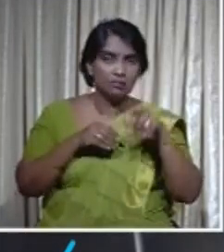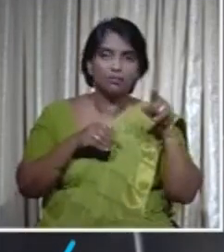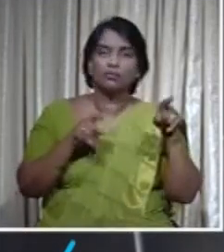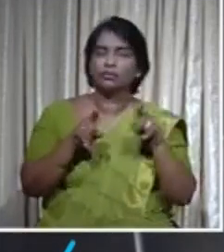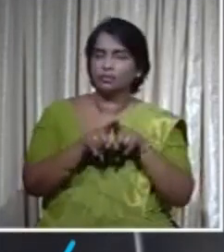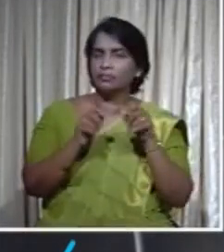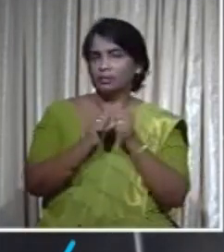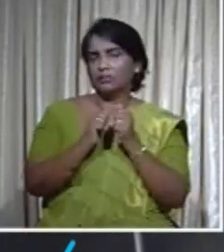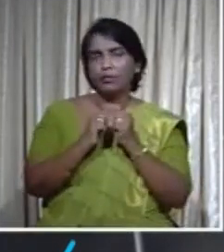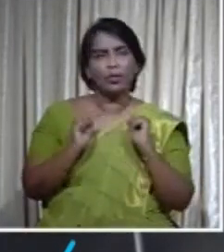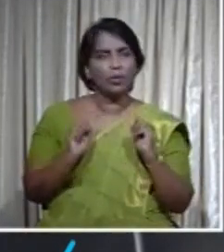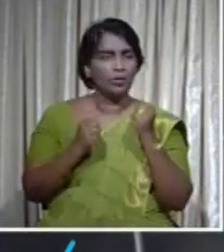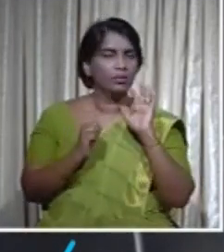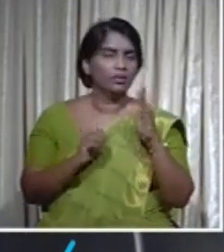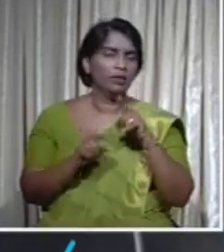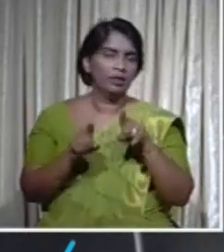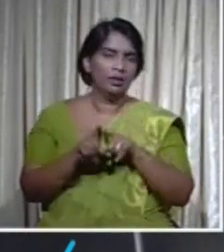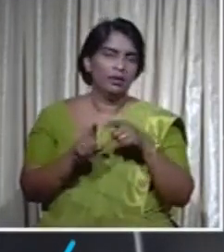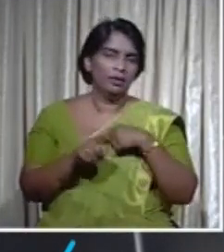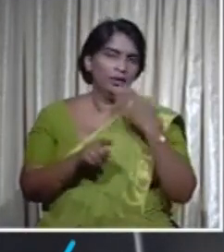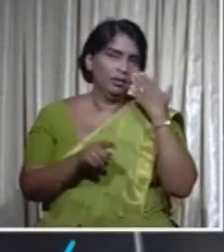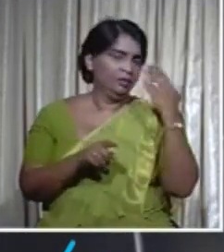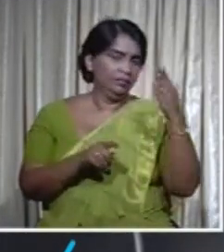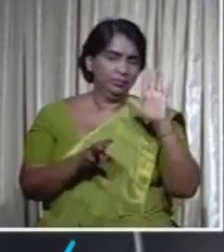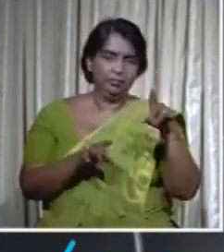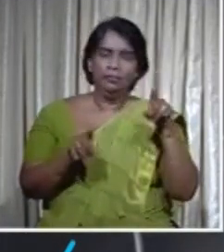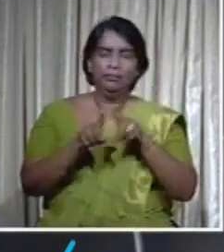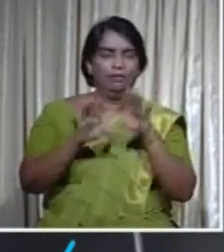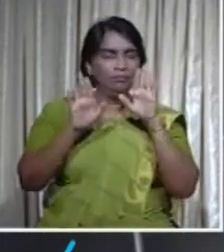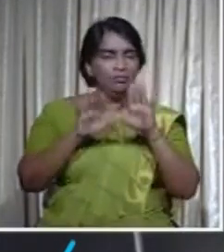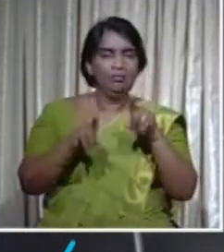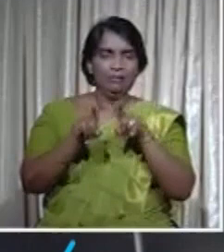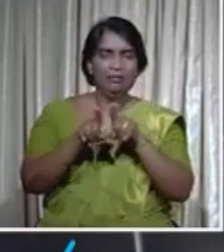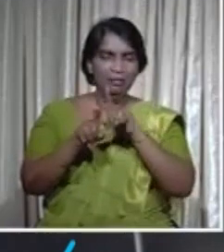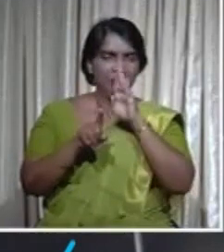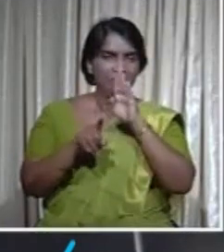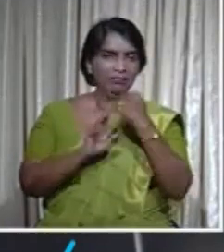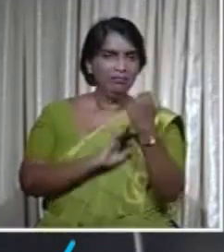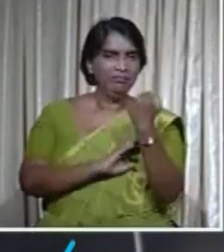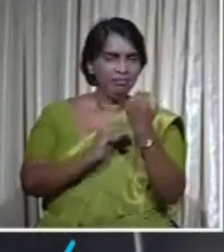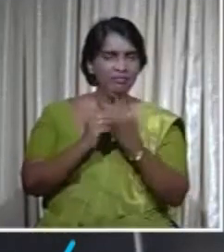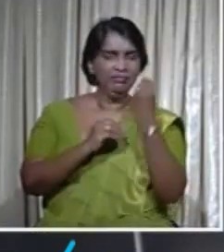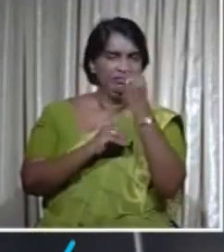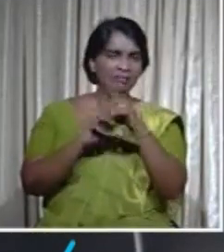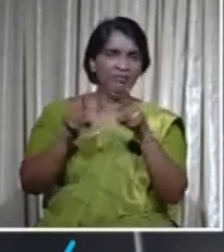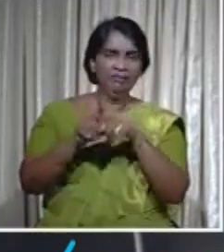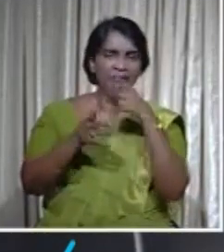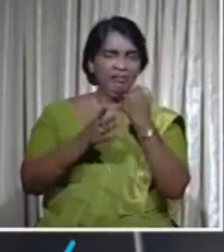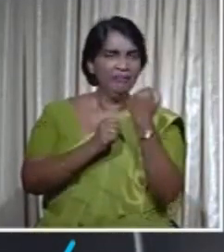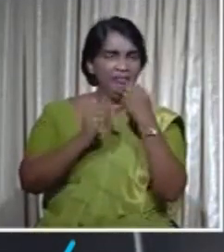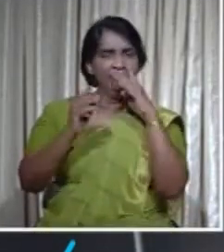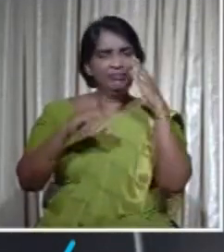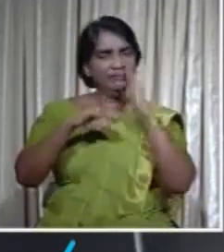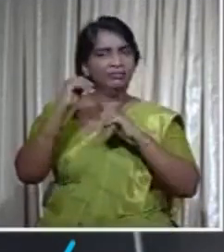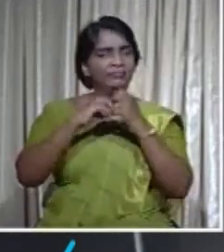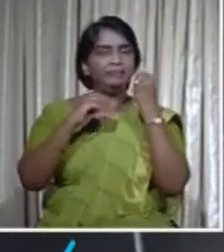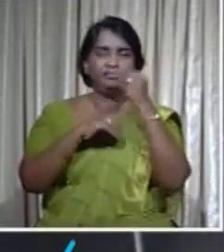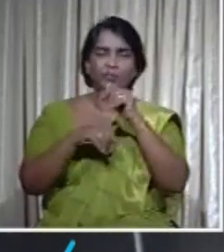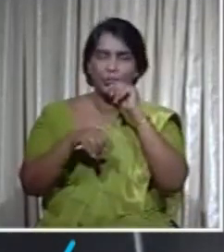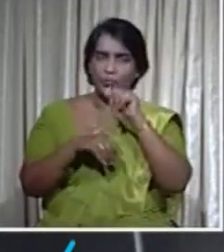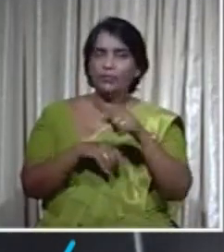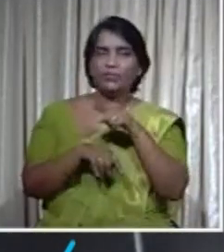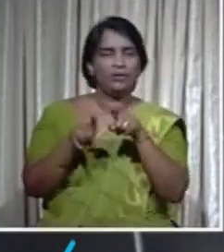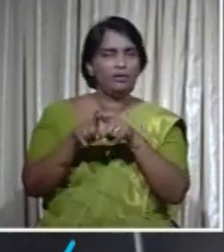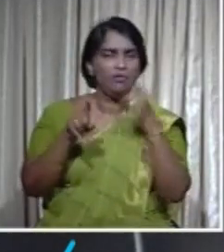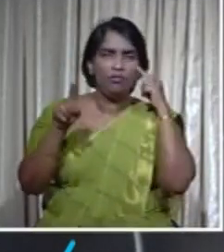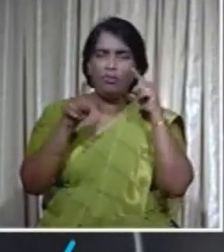முயற்சியாகத்தான் அந்த முயற்சி மேற்கொள்ளப்படுகிறது நான் கருதுகிறேன் ஆனால் அந்த அதிகாரங்களை கொடுப்பது சம்பந்தமாக இது ஆராயப்படுகிறதா